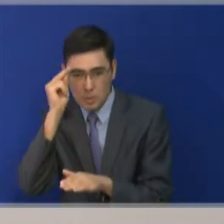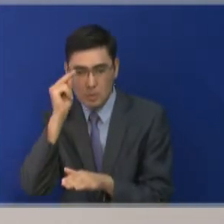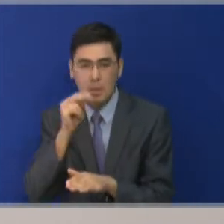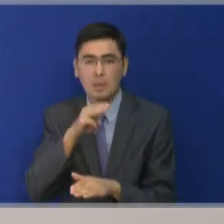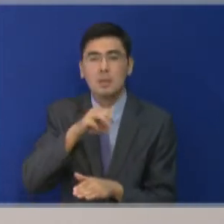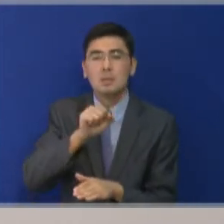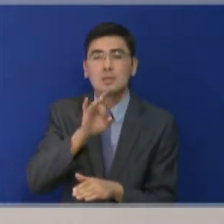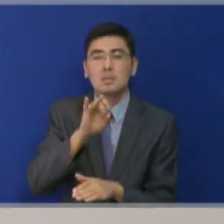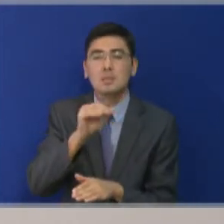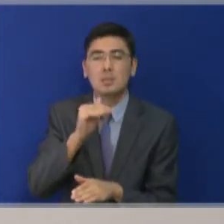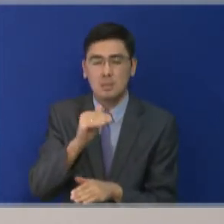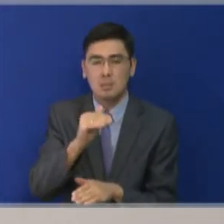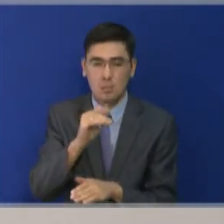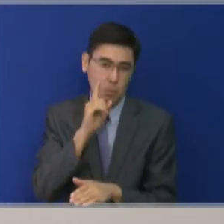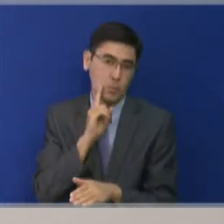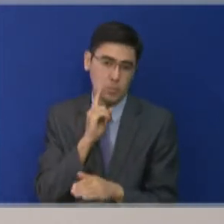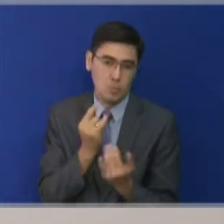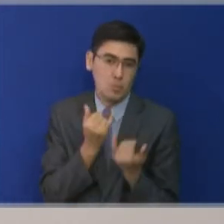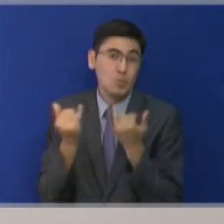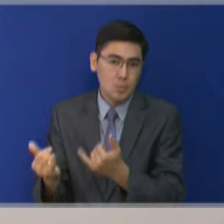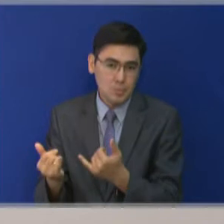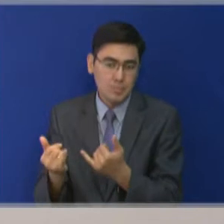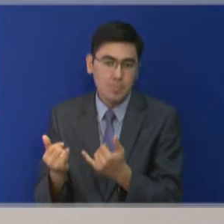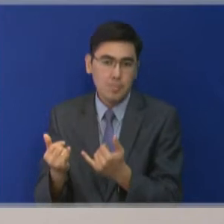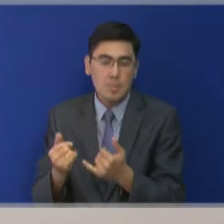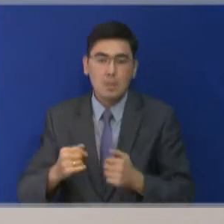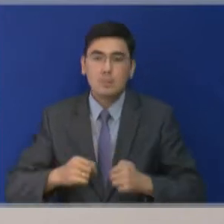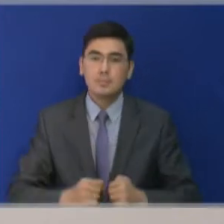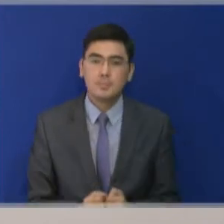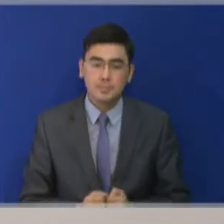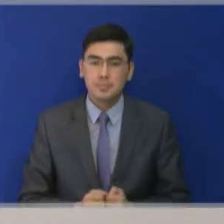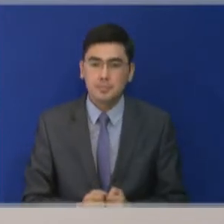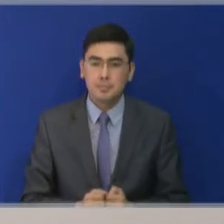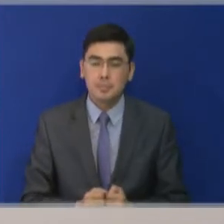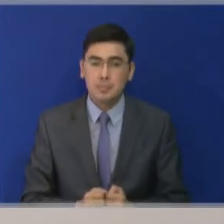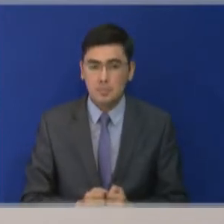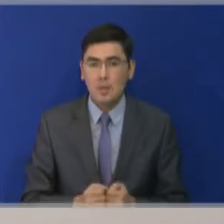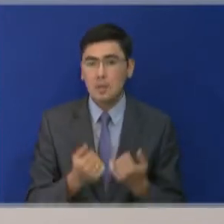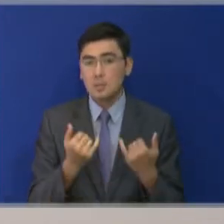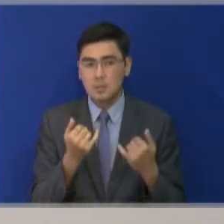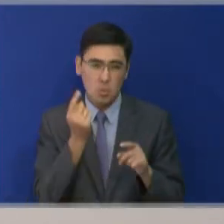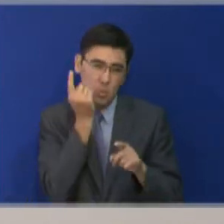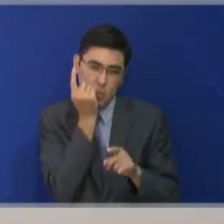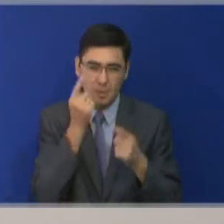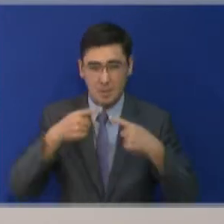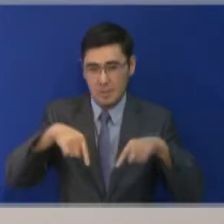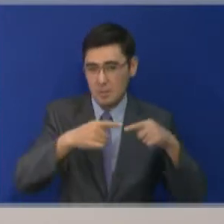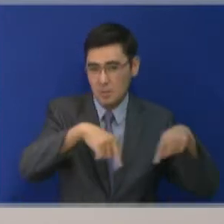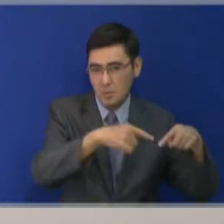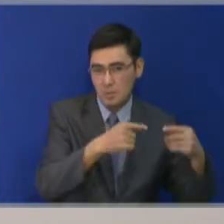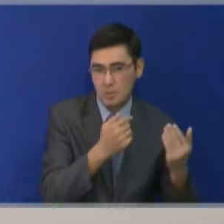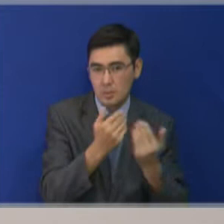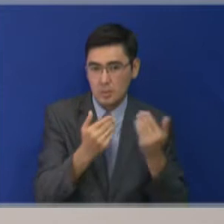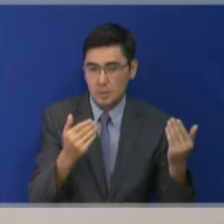директоры Мұхтар Ілиясов айтты. Мұндай тарифтің бар екені нақты айта аламын. Шынымен де жетекші ұялы байланыс операторлары білім